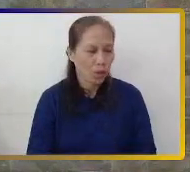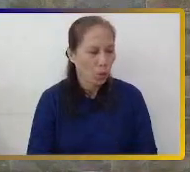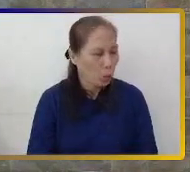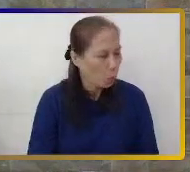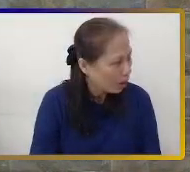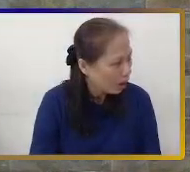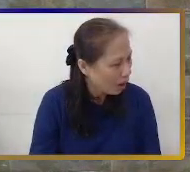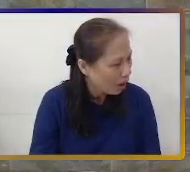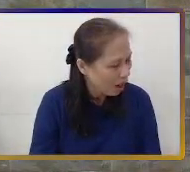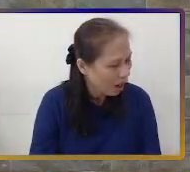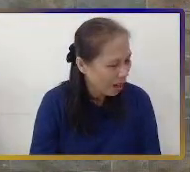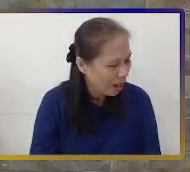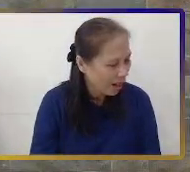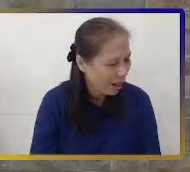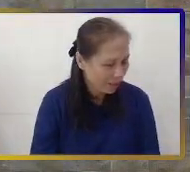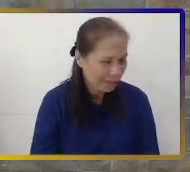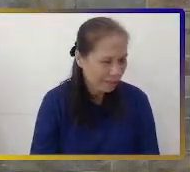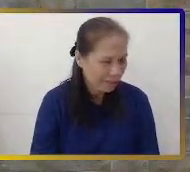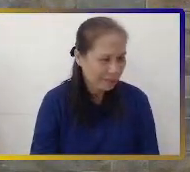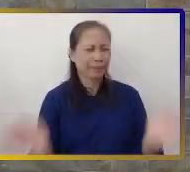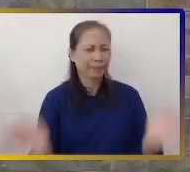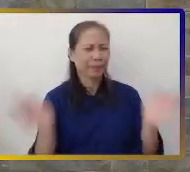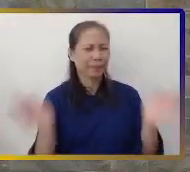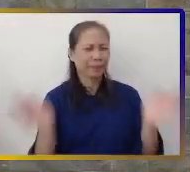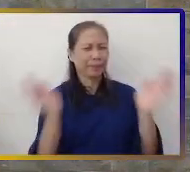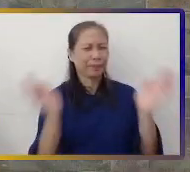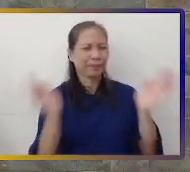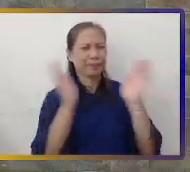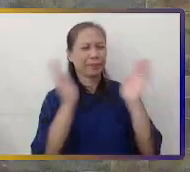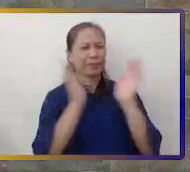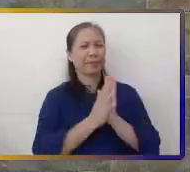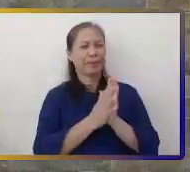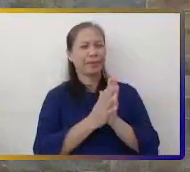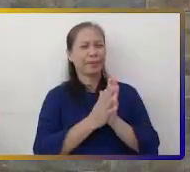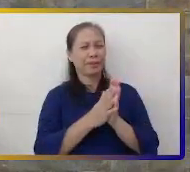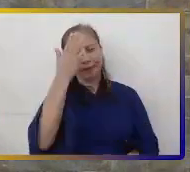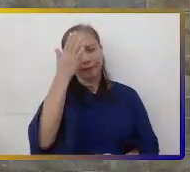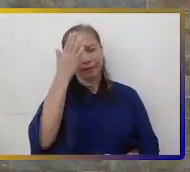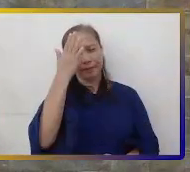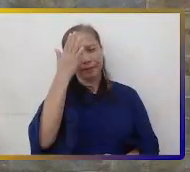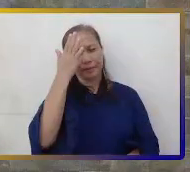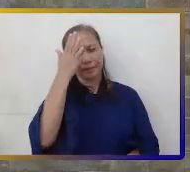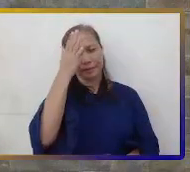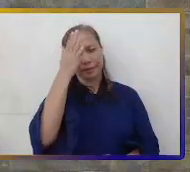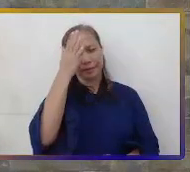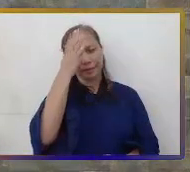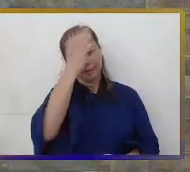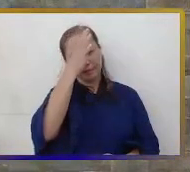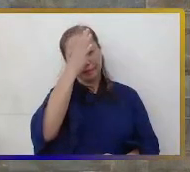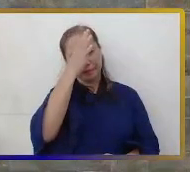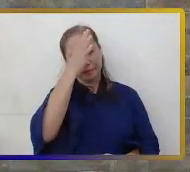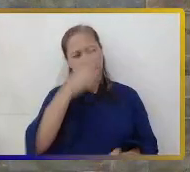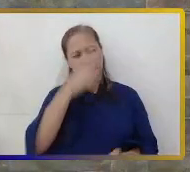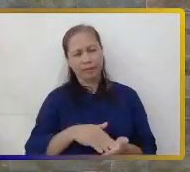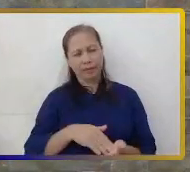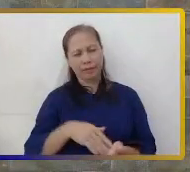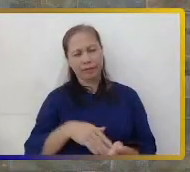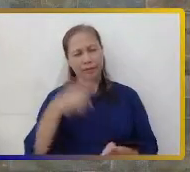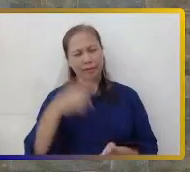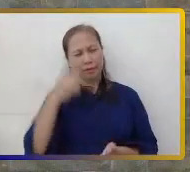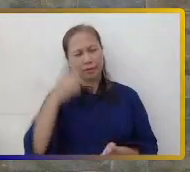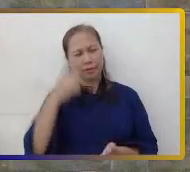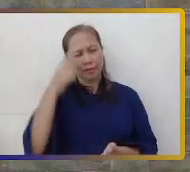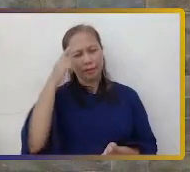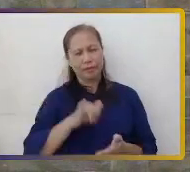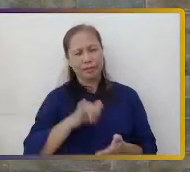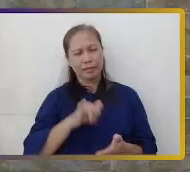waldenses next Sunday Let's pray our most gracious heavenly father once again thank you muli Panginoon sa pagkakataon na pinag-alab niyo